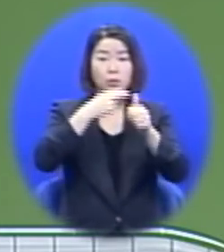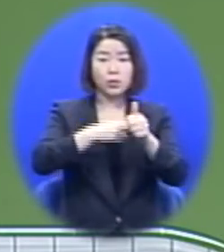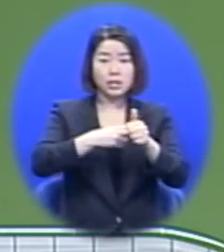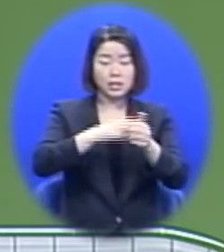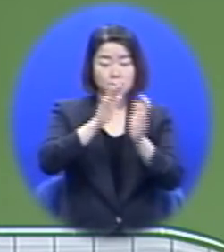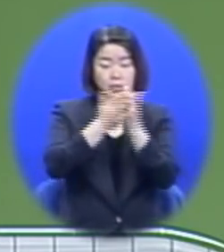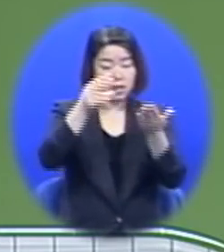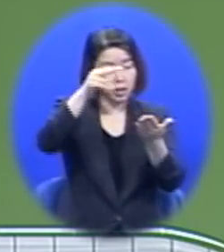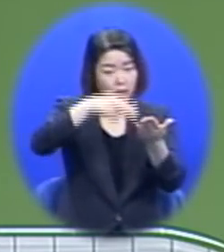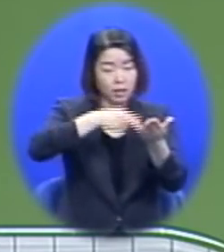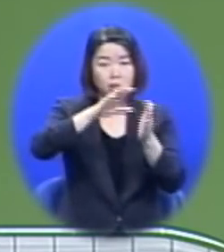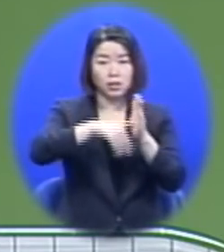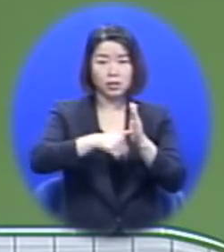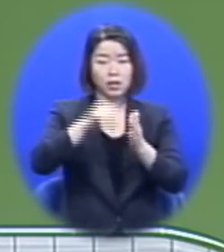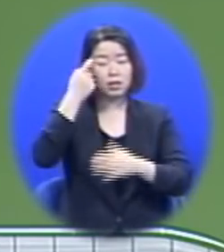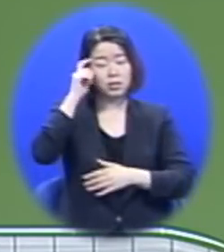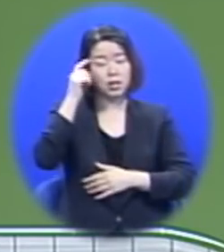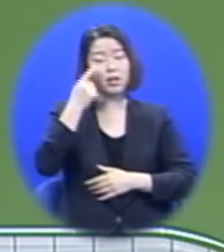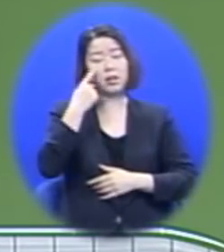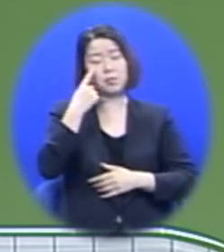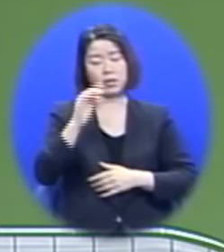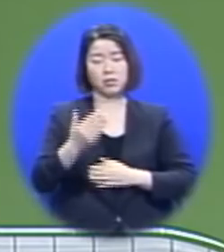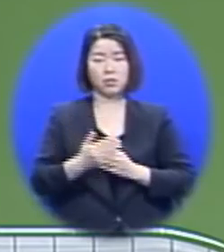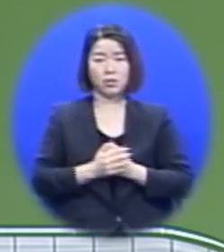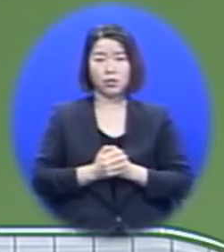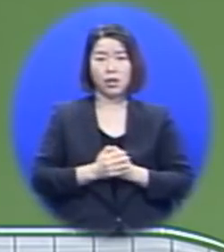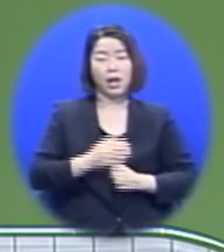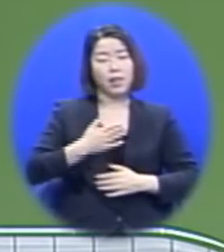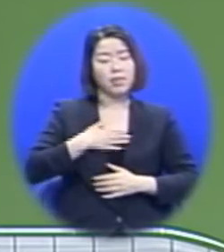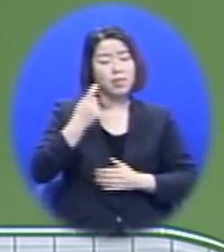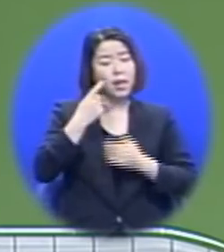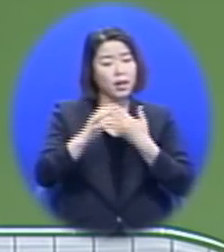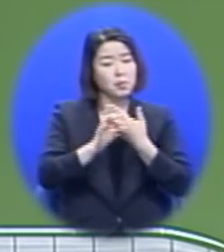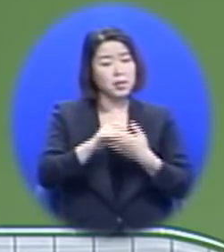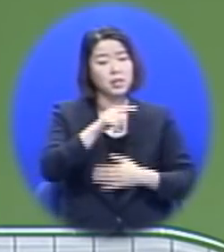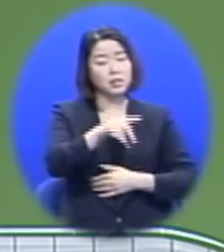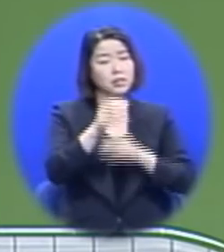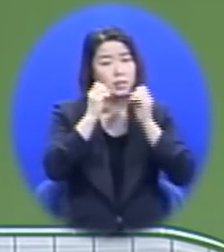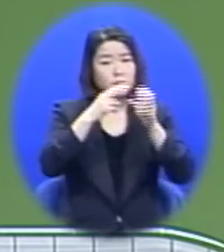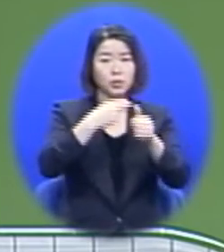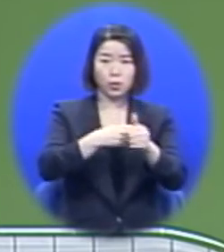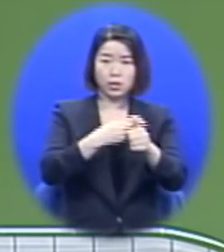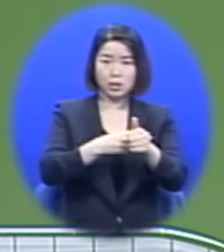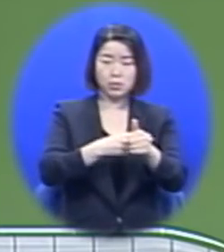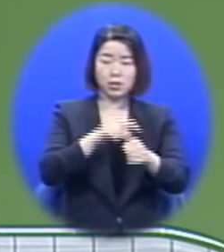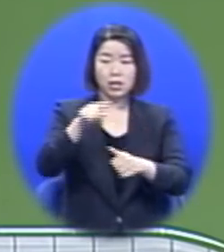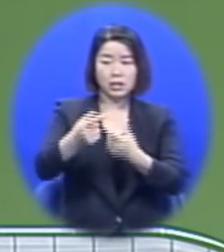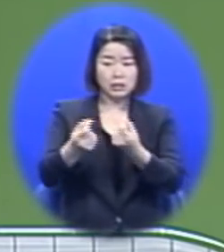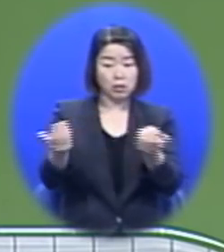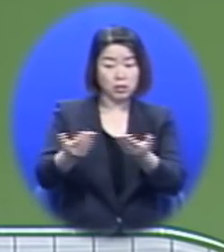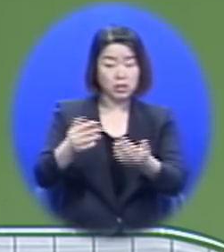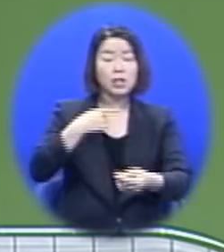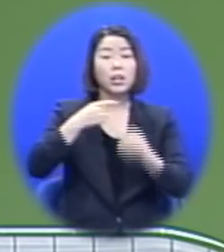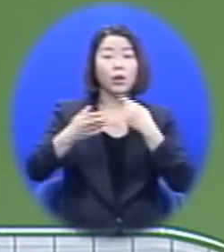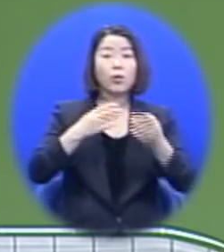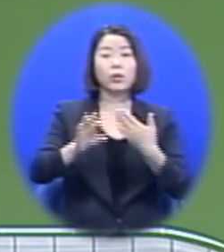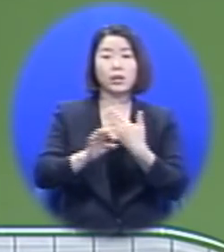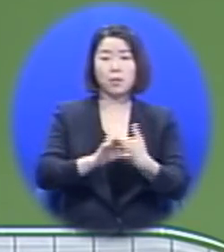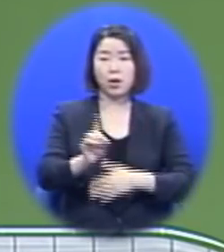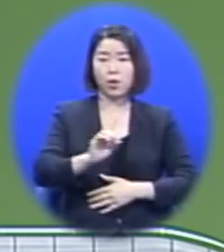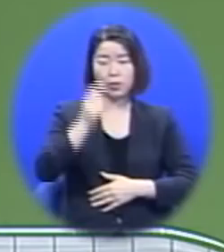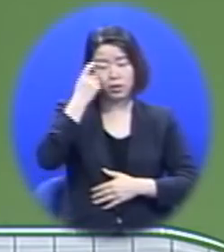읽으면서 생각해 보았어요. 내가 만약에 그 선교사님처럼 그런 일을 겪었다면 나는 어떻게